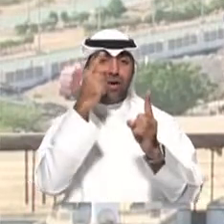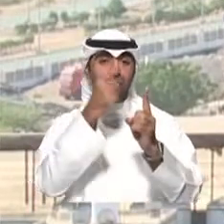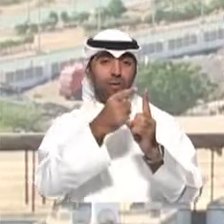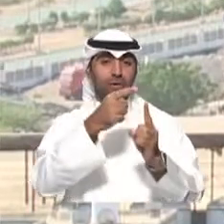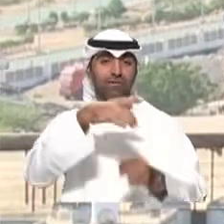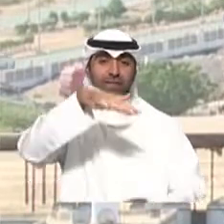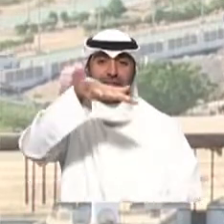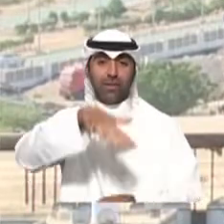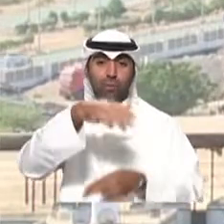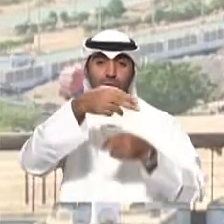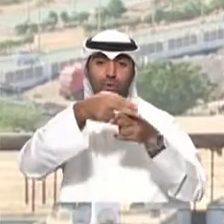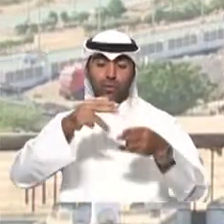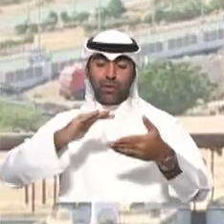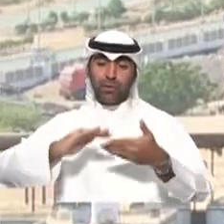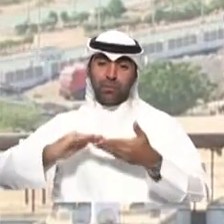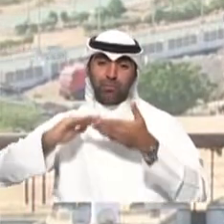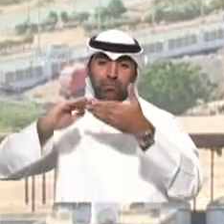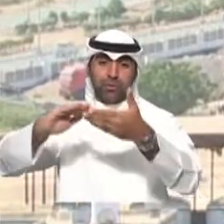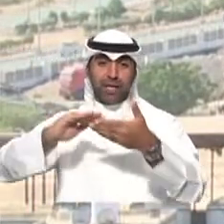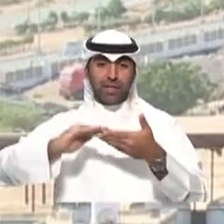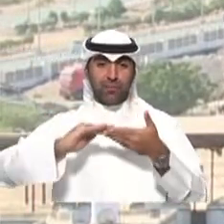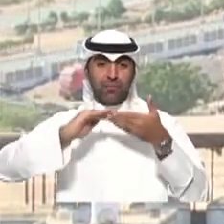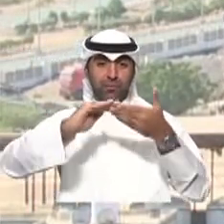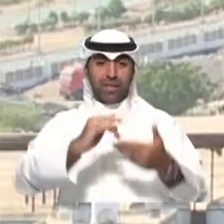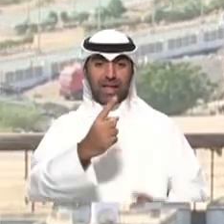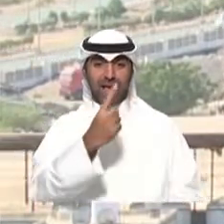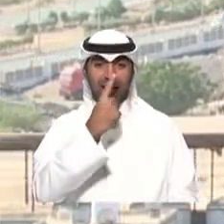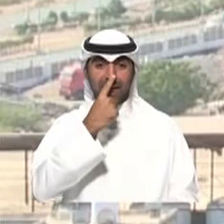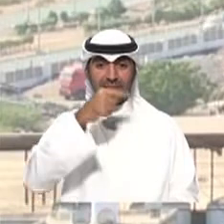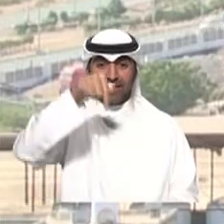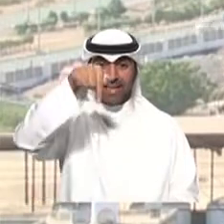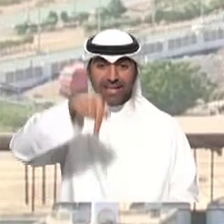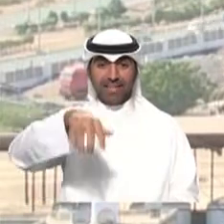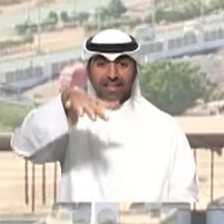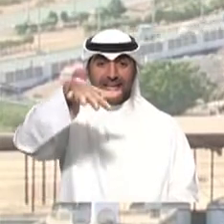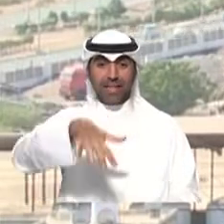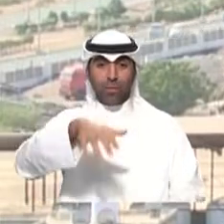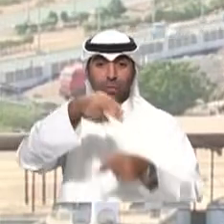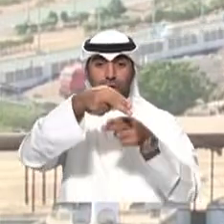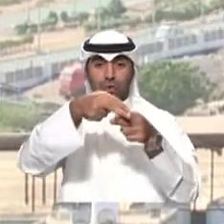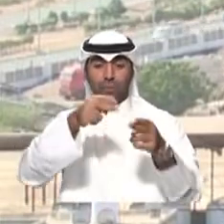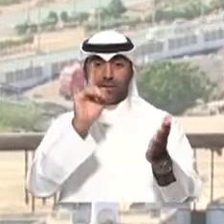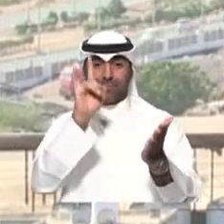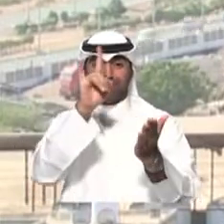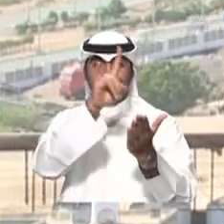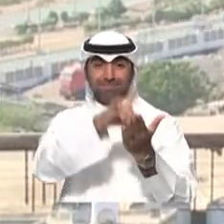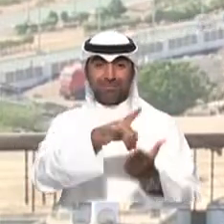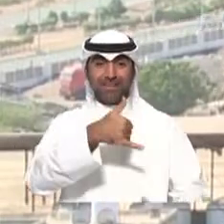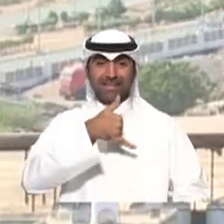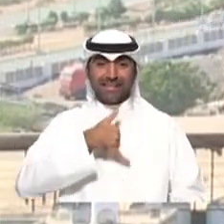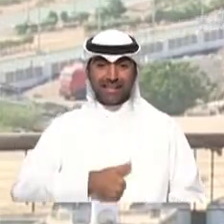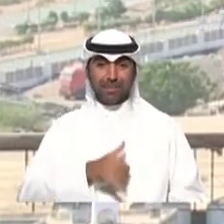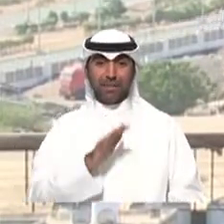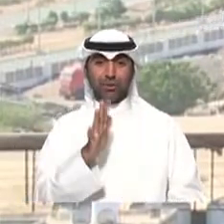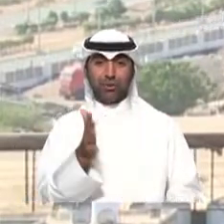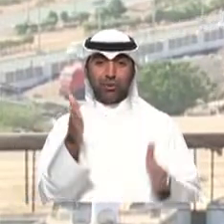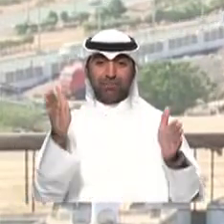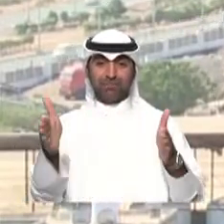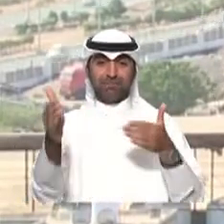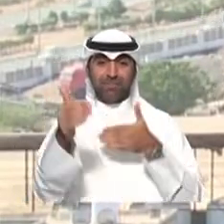مشاريع إنسانية في آن واحد، والذي كان آخره تدشين توزيع سلال غذائية على الأسر